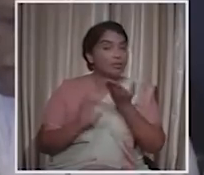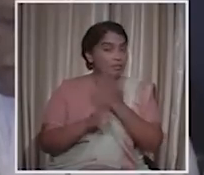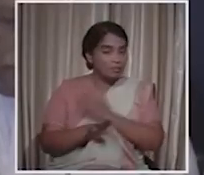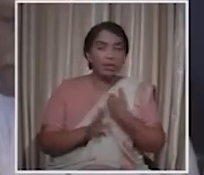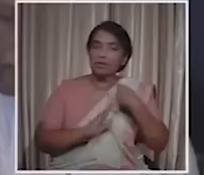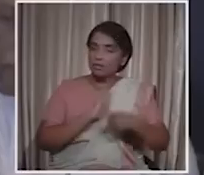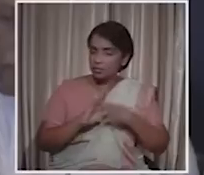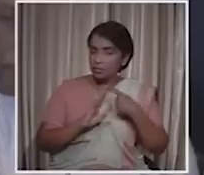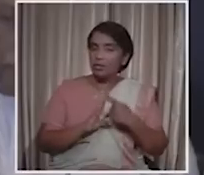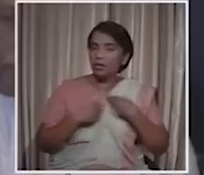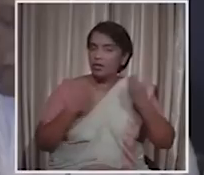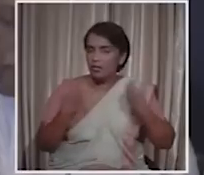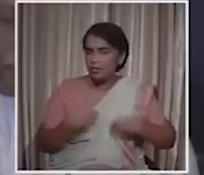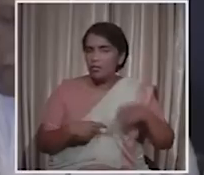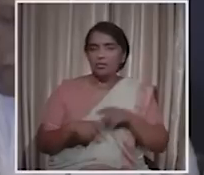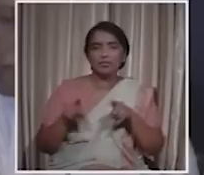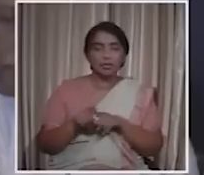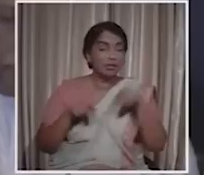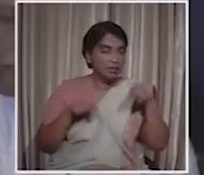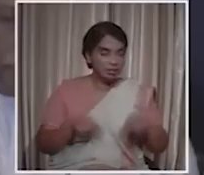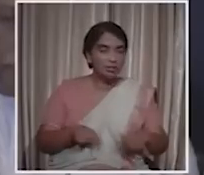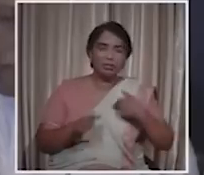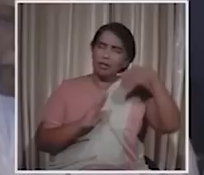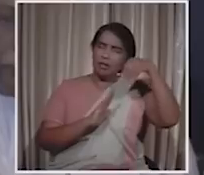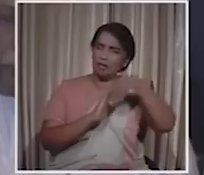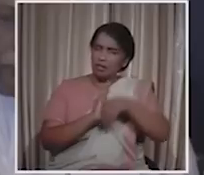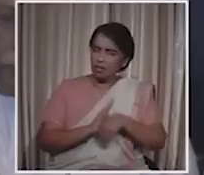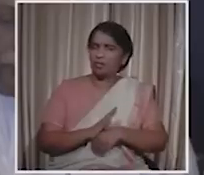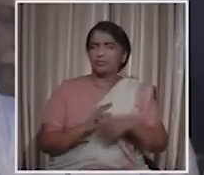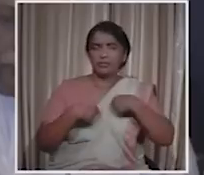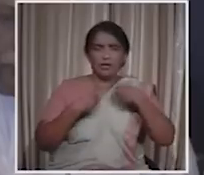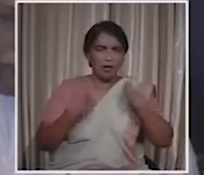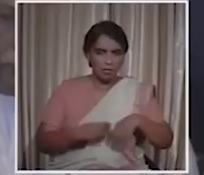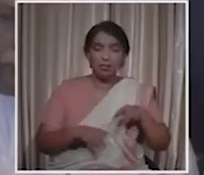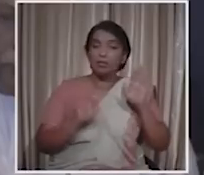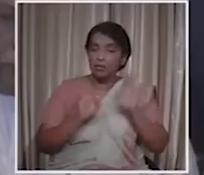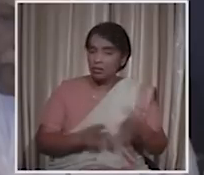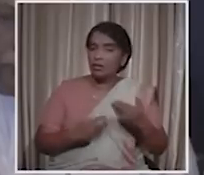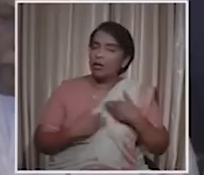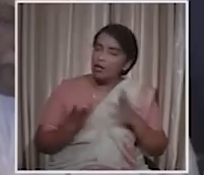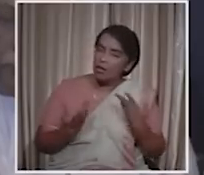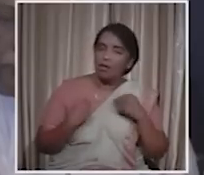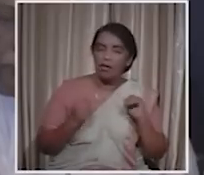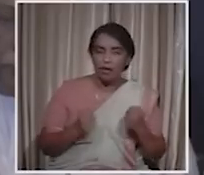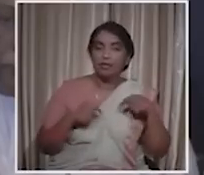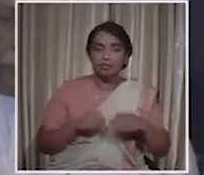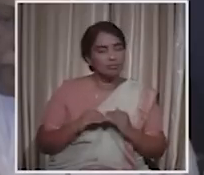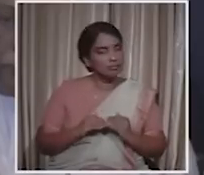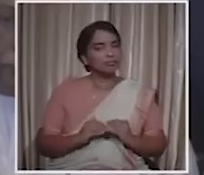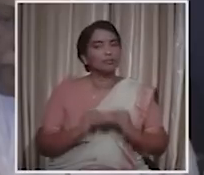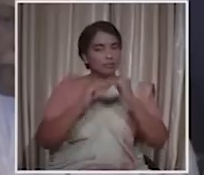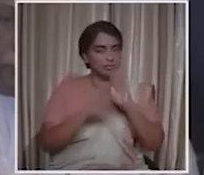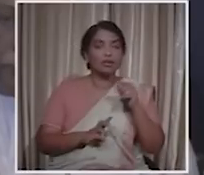අපේ රට අහිමි කරගත්තා. දැන් අපි පතුලටම වැටෙන ලකුණු පේනවා. ඒත් අපි කෙසේ හෝ මෙතැනින් ගොඩවිය